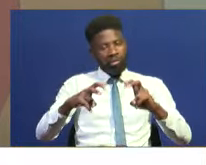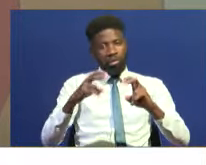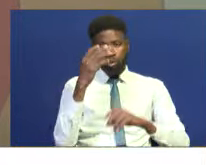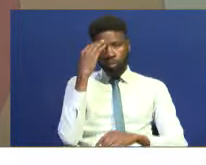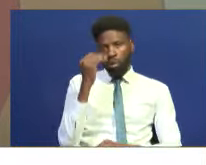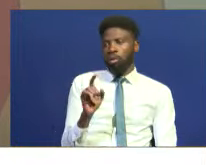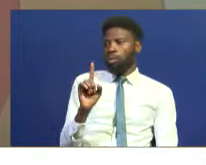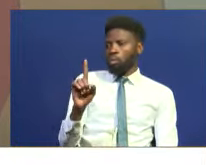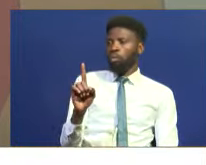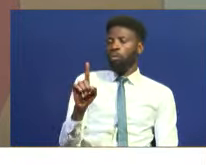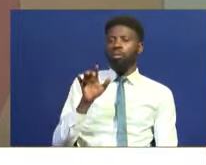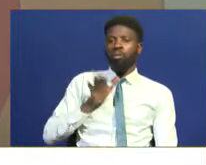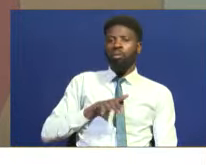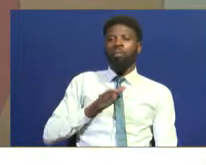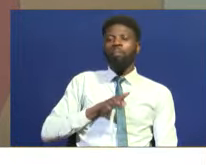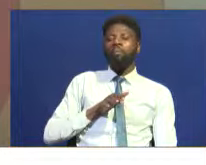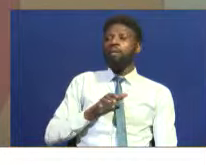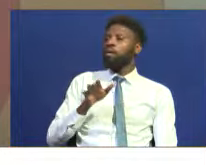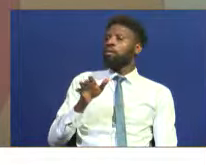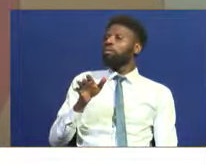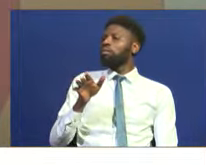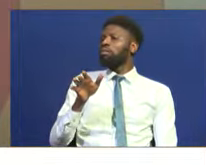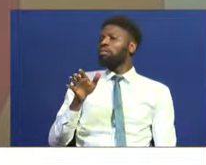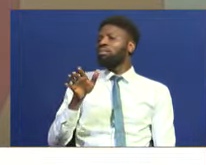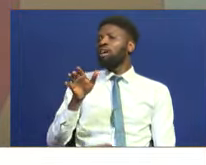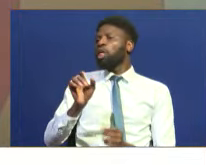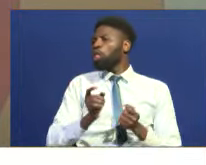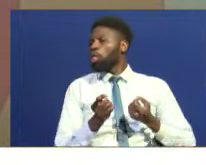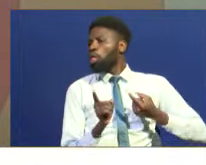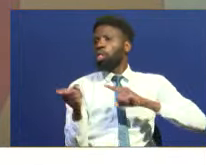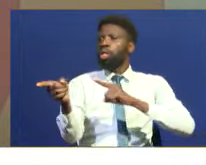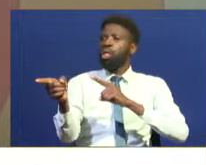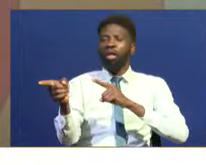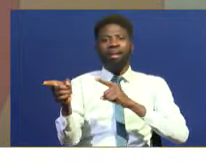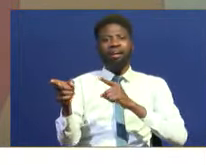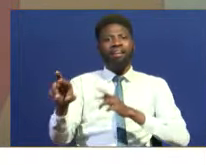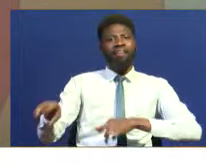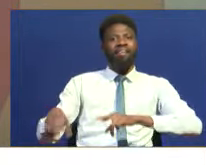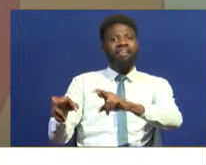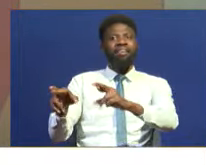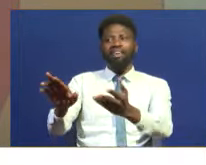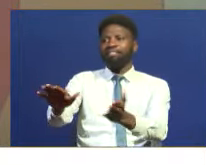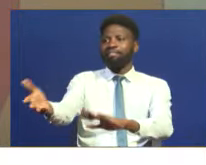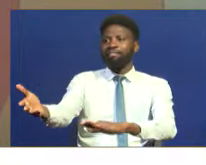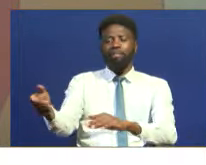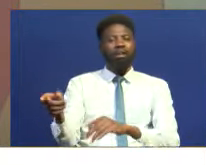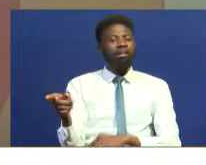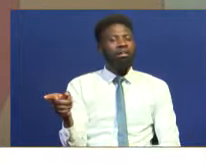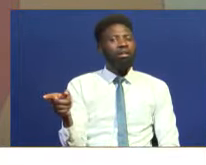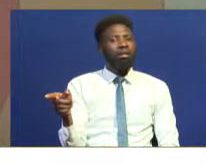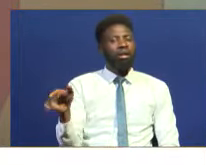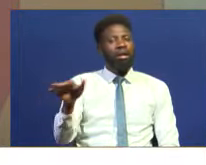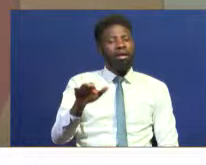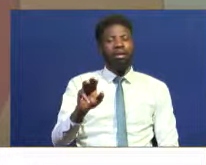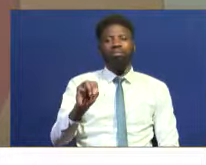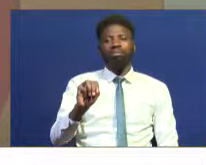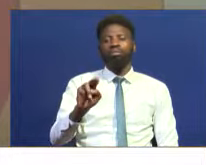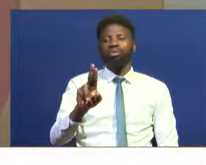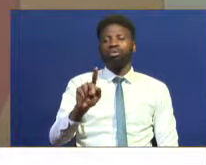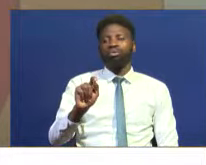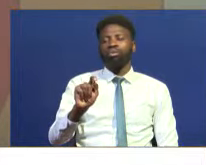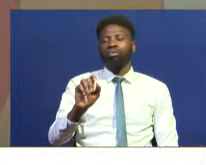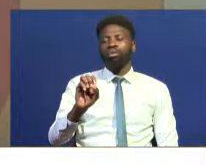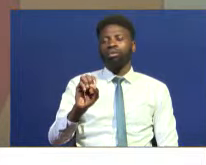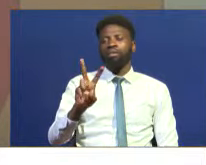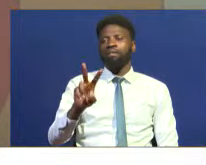wake ulipatikana umetupwa kwenye kijito karibu na shamba lake katika kijiji cha Mugari, kata ya Mutuovare.